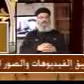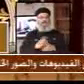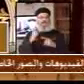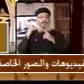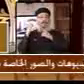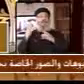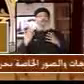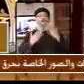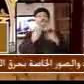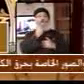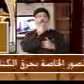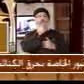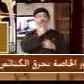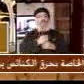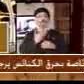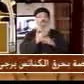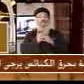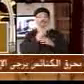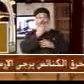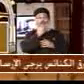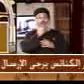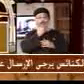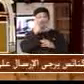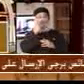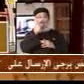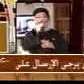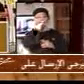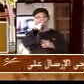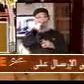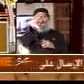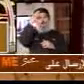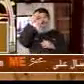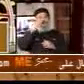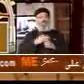الله يفرح بالقليل لأن القليل فيه سر البركة،